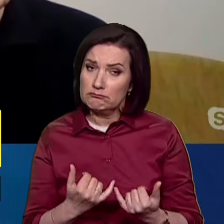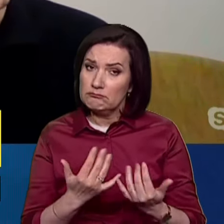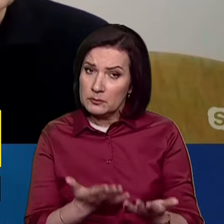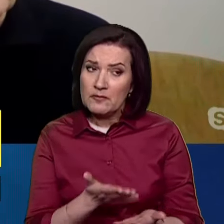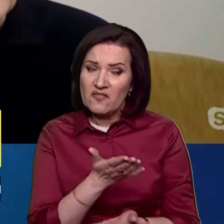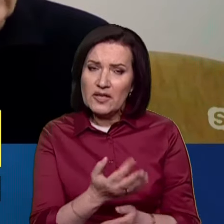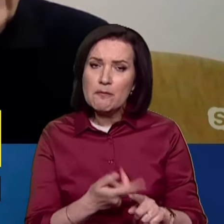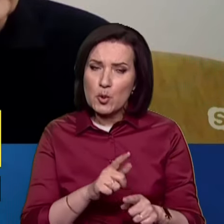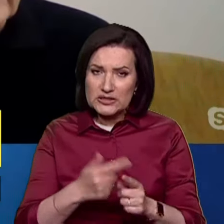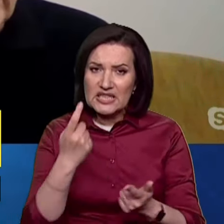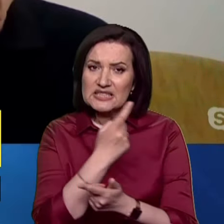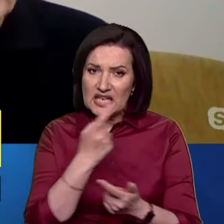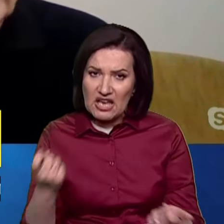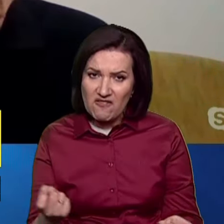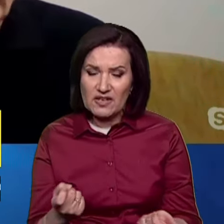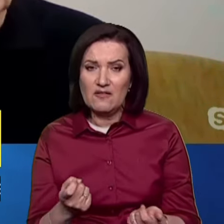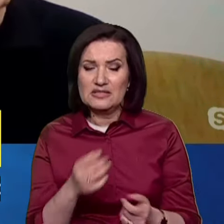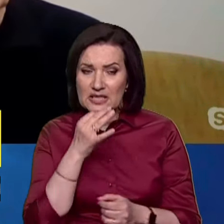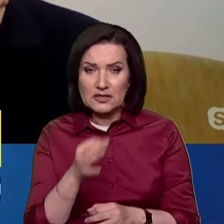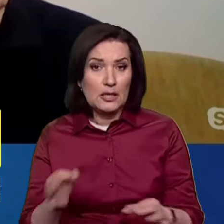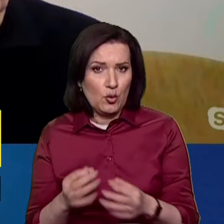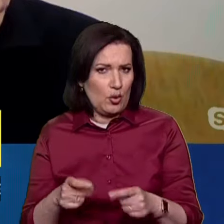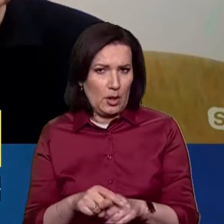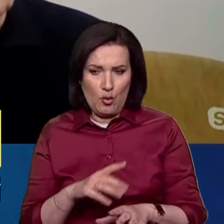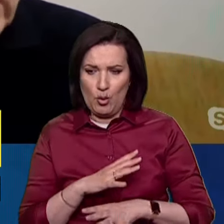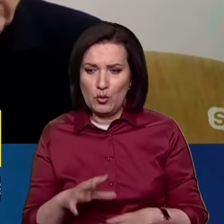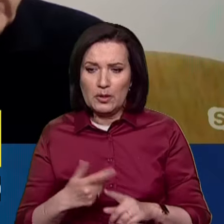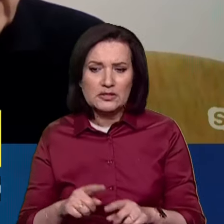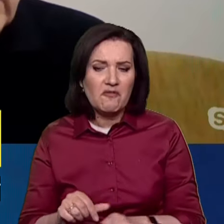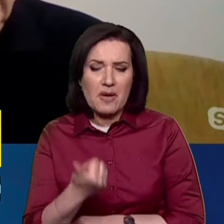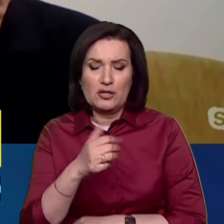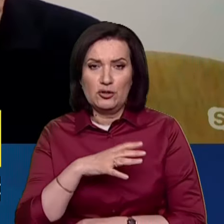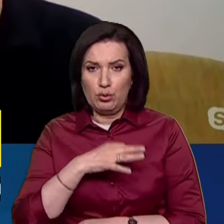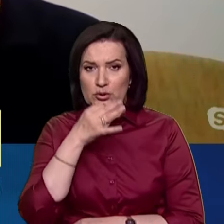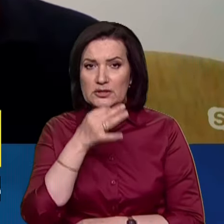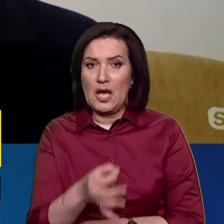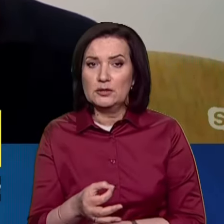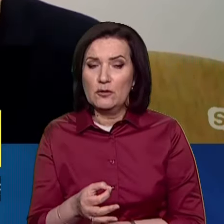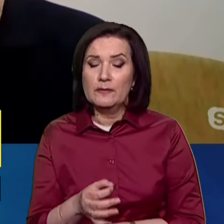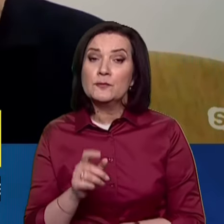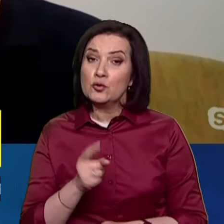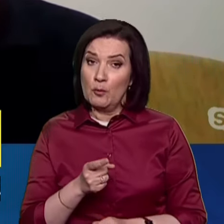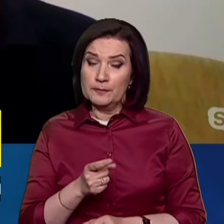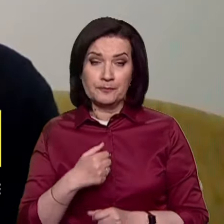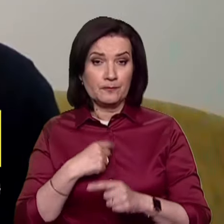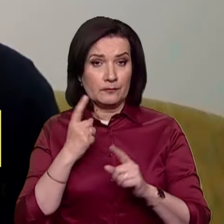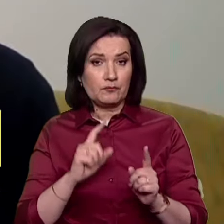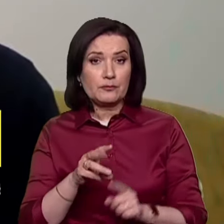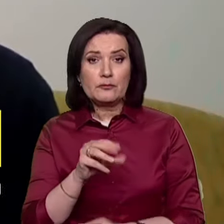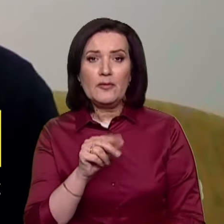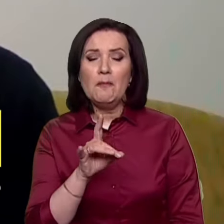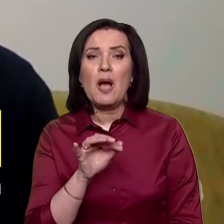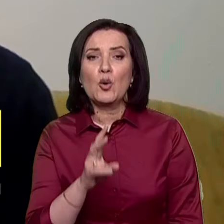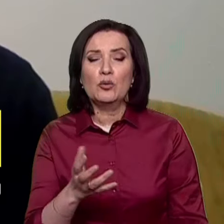Те, що він про це заявив, сказав, це дійсно ніколи такого не було. Це вперше було сказано. Чому? Я думаю, що